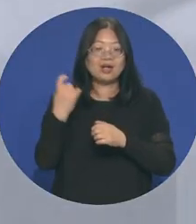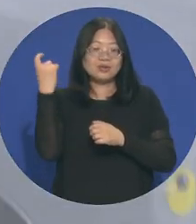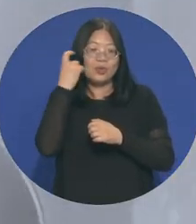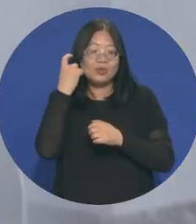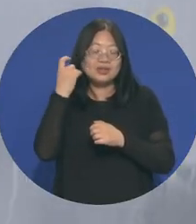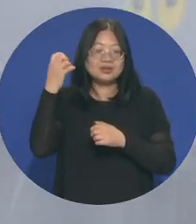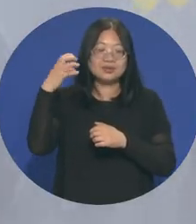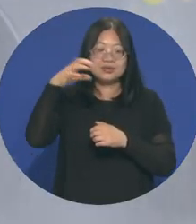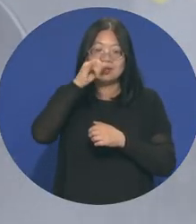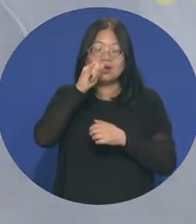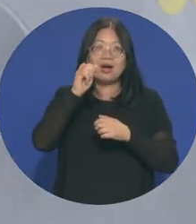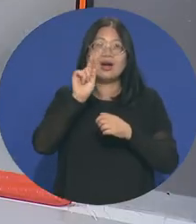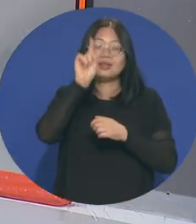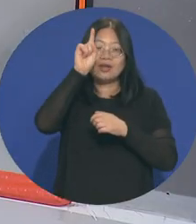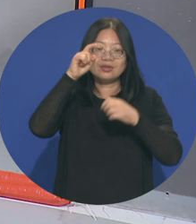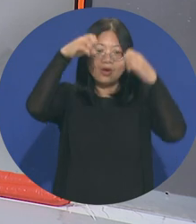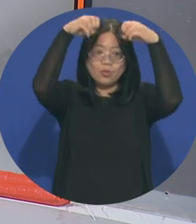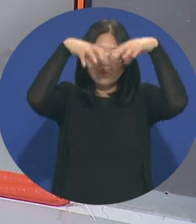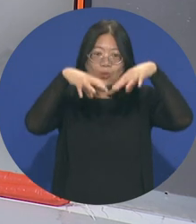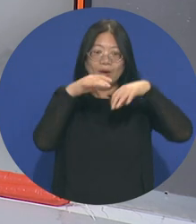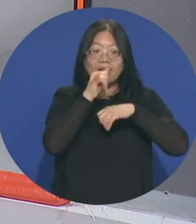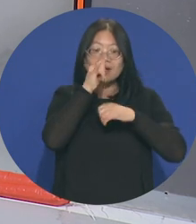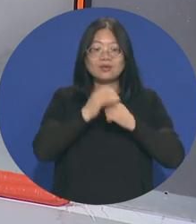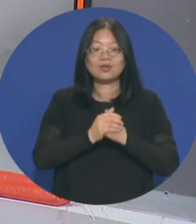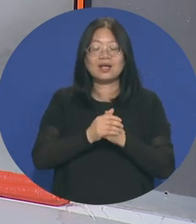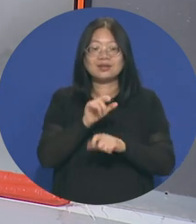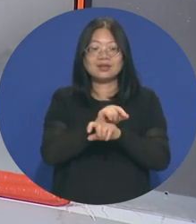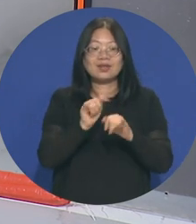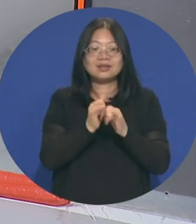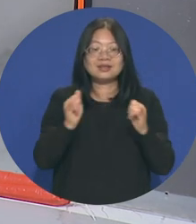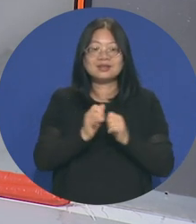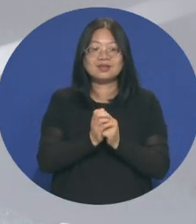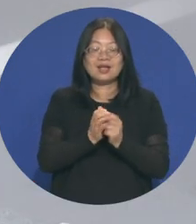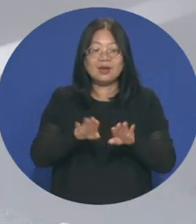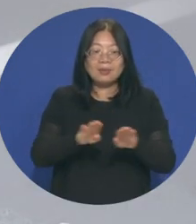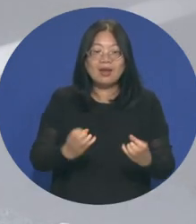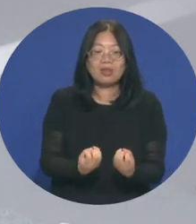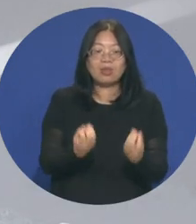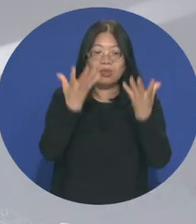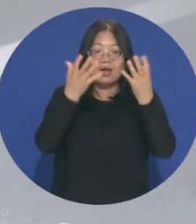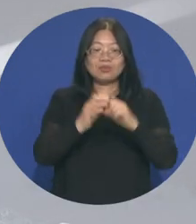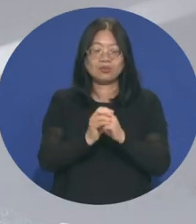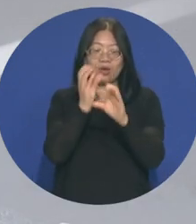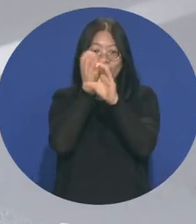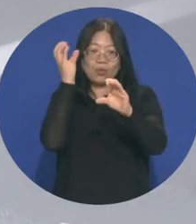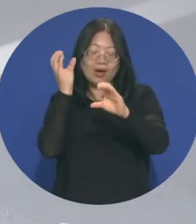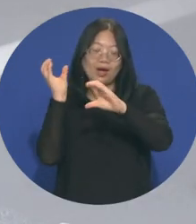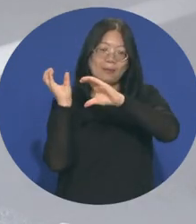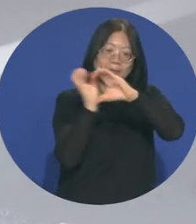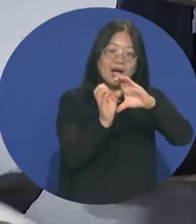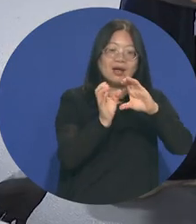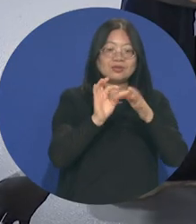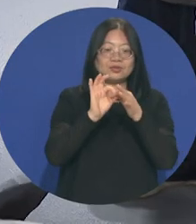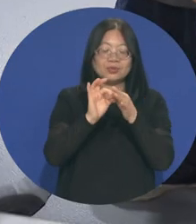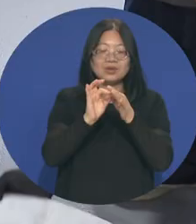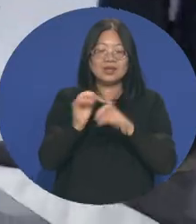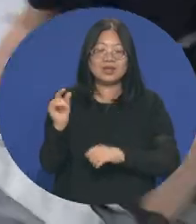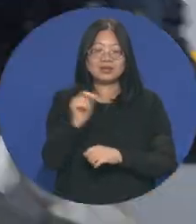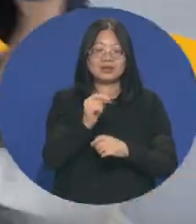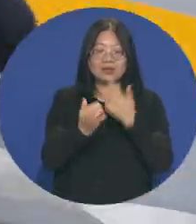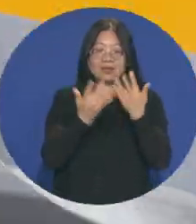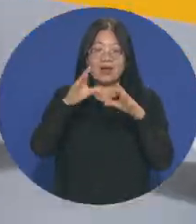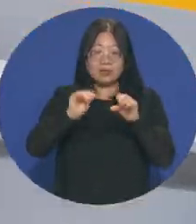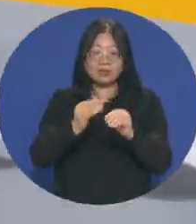경보가 울림과 동시에 천장에서 스프링클러 설비가 작동되고 직원들은 상방향 방사장치, 돌파관창으로 신속하게